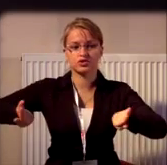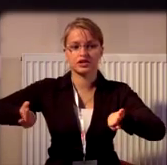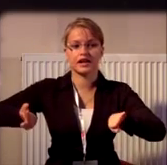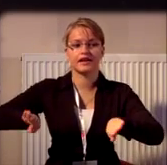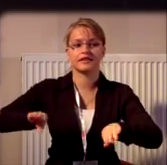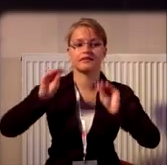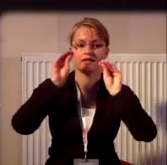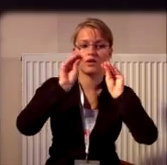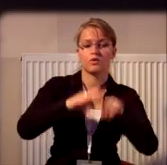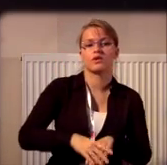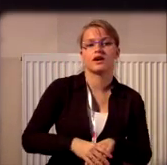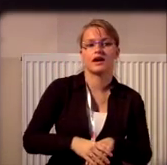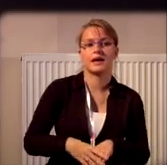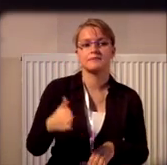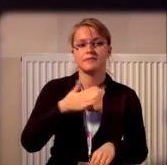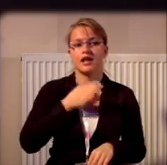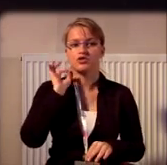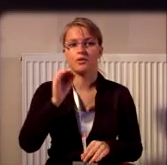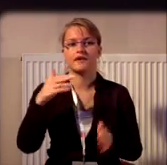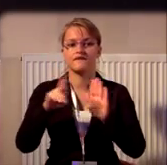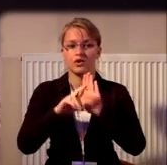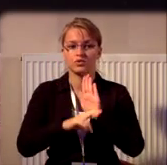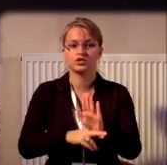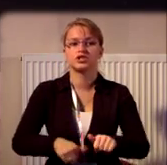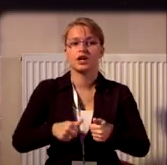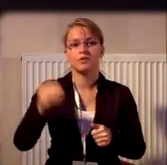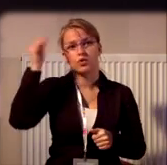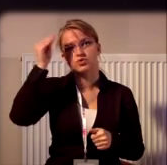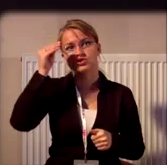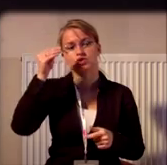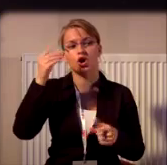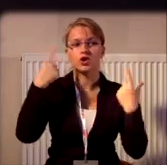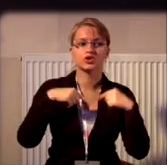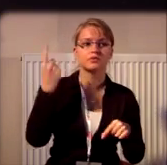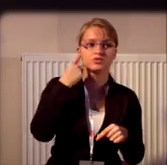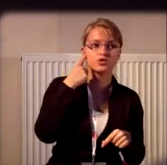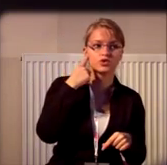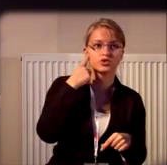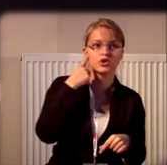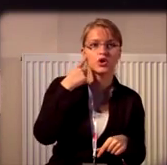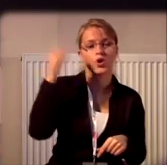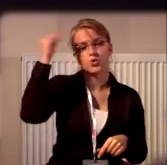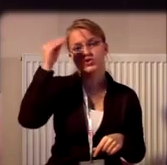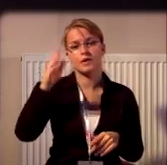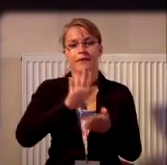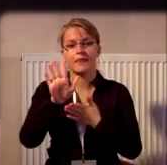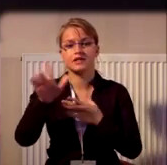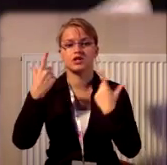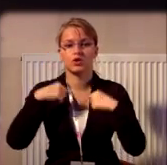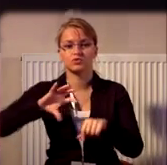mieli świetne warunki do nabywania wiedzy i umiejętności. Uczniowie słyszący się uczyli, proszę Państwa, w 15-osobowej grupie.